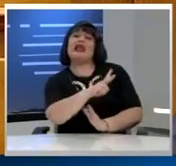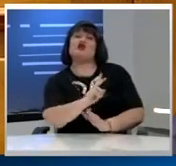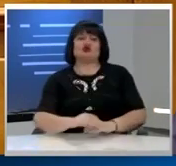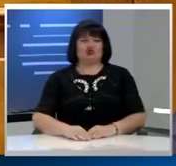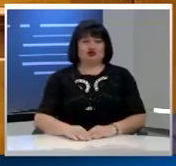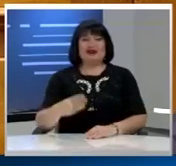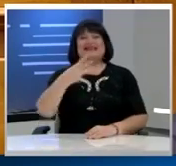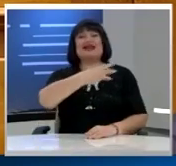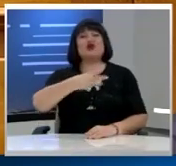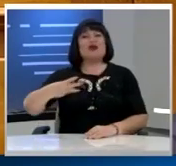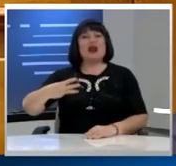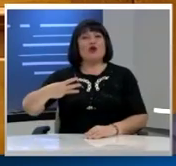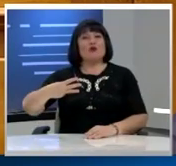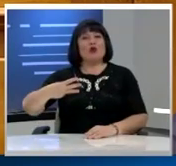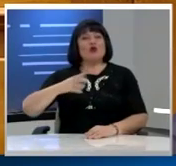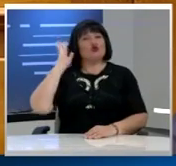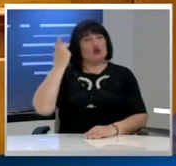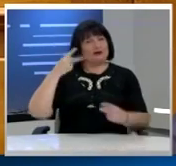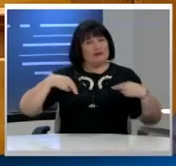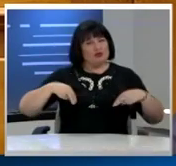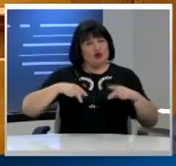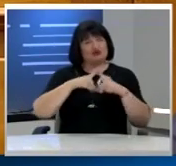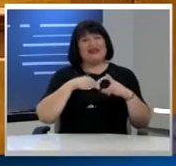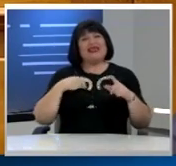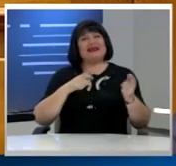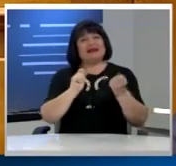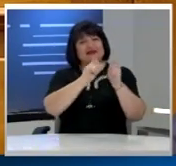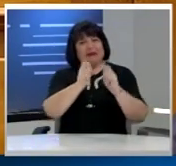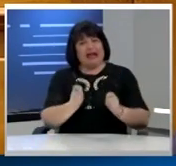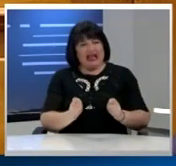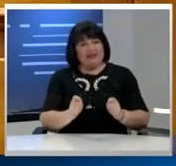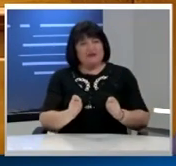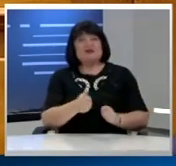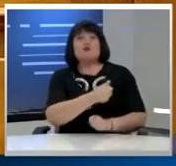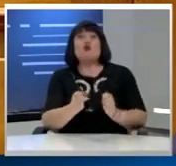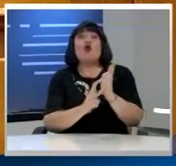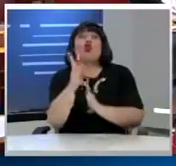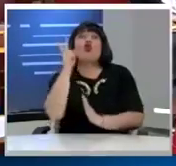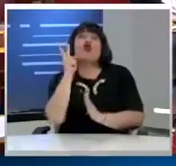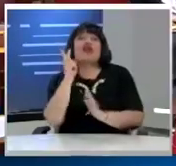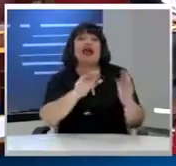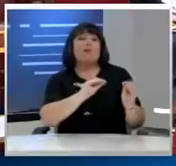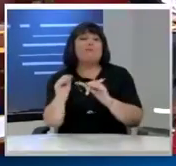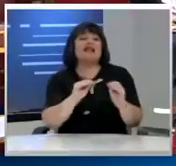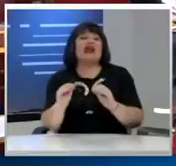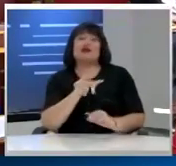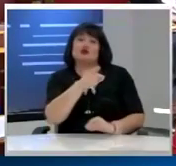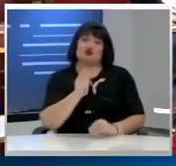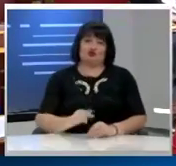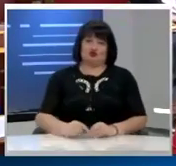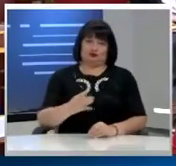Η κυρία Ξενογιαννακοπούλος, Υπουργός Διοικητικής Μεταρρύθμισης, είχε 12 μετακλητούς